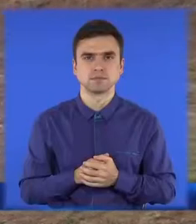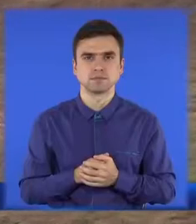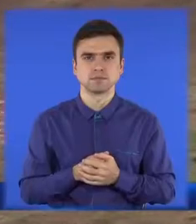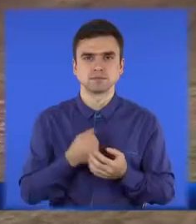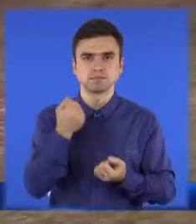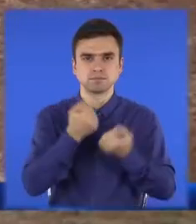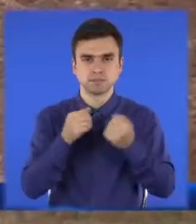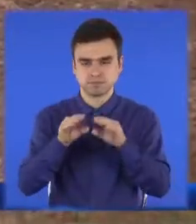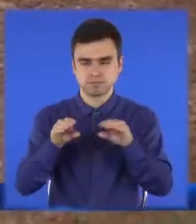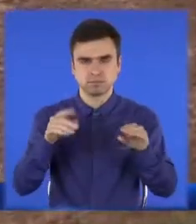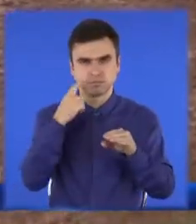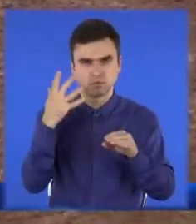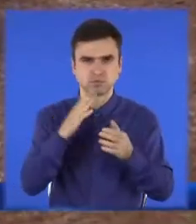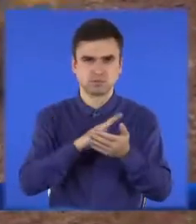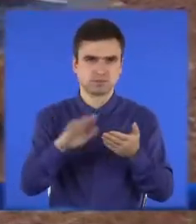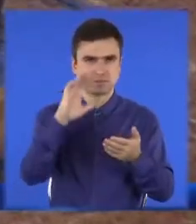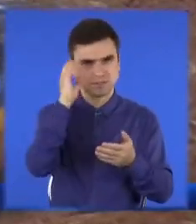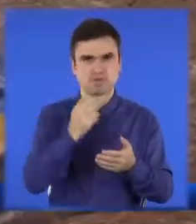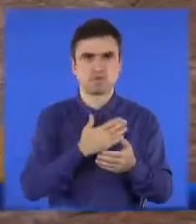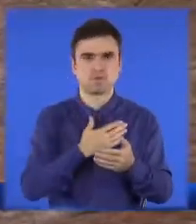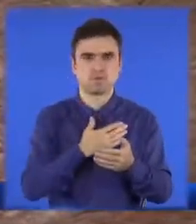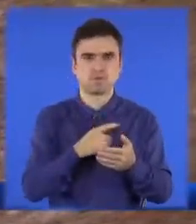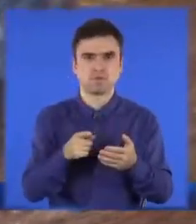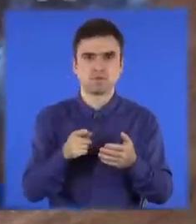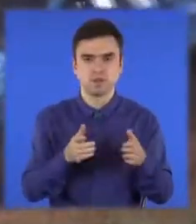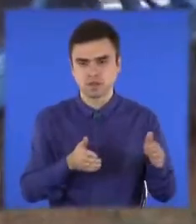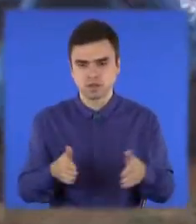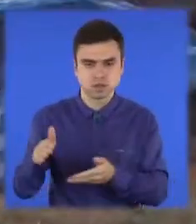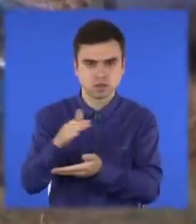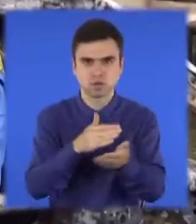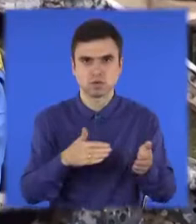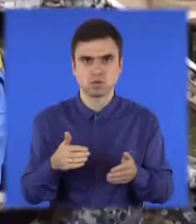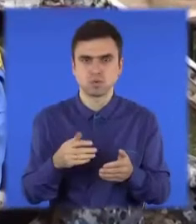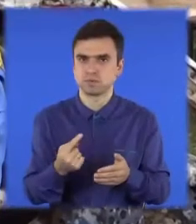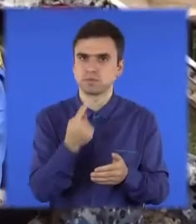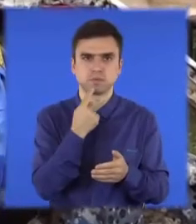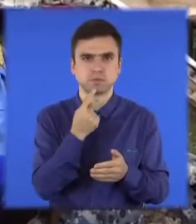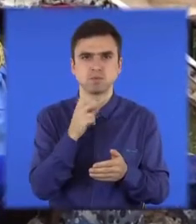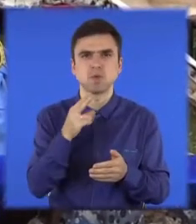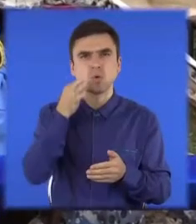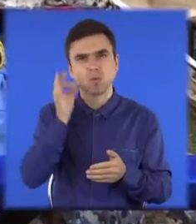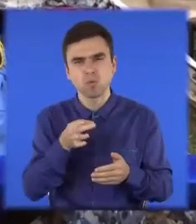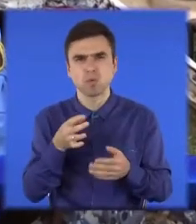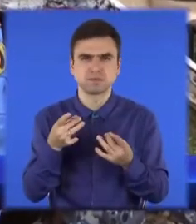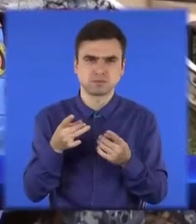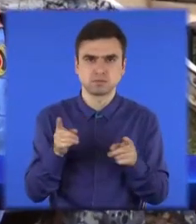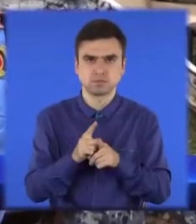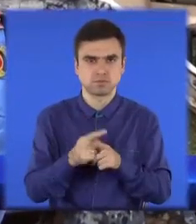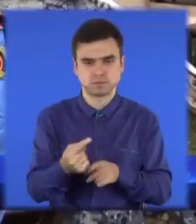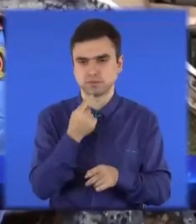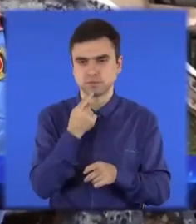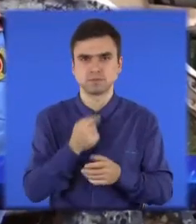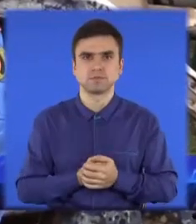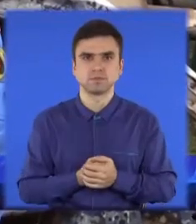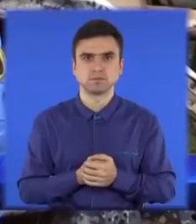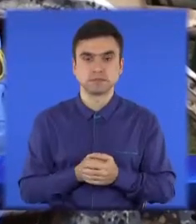Гонщиків – криворіжці. Траса випробовувала як досвідчених екстремалів, так і новачків. Траса супер, це моя саме